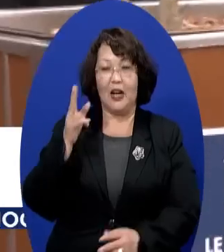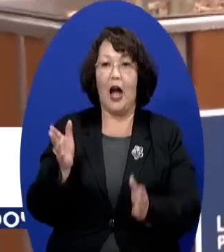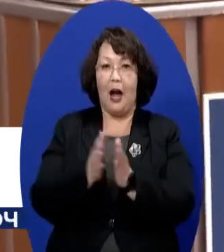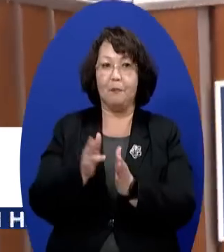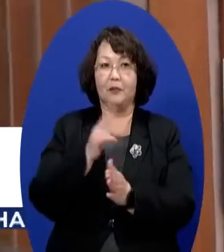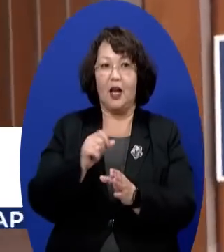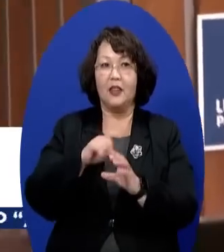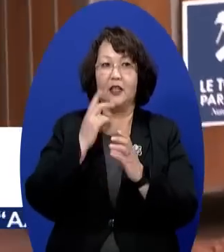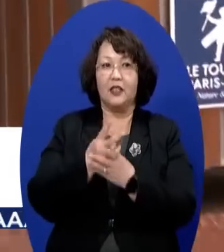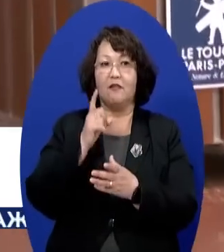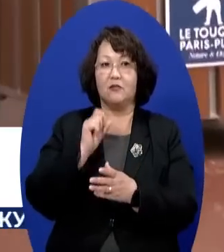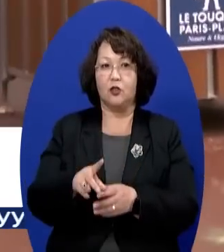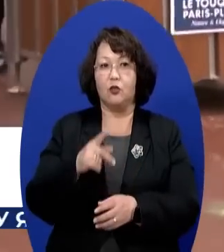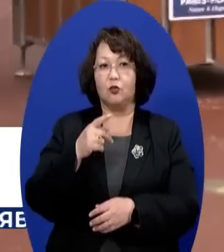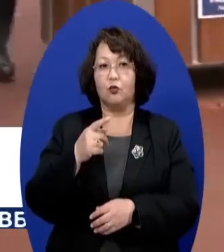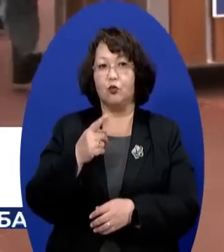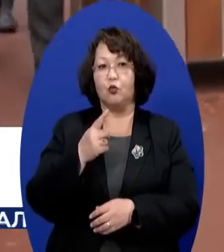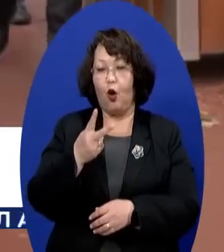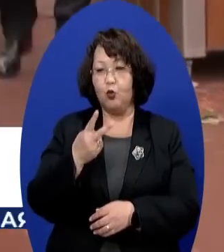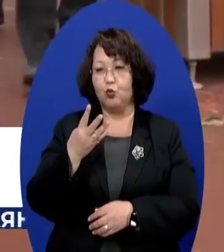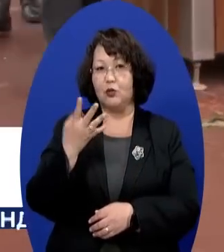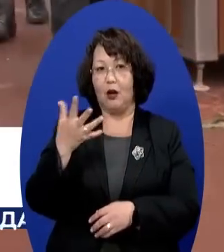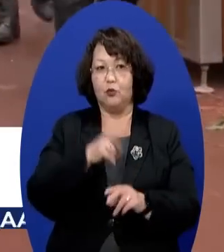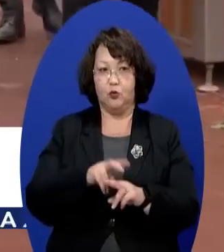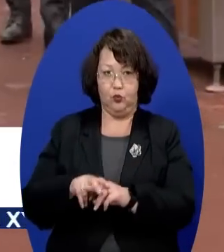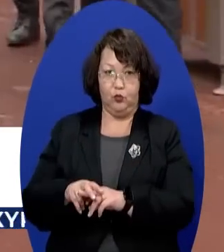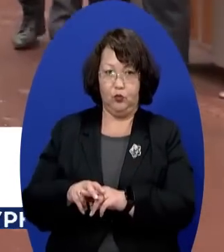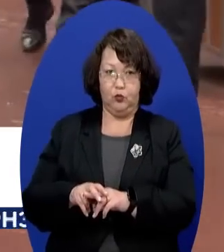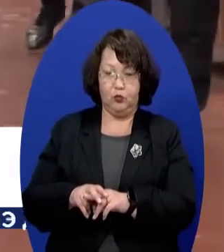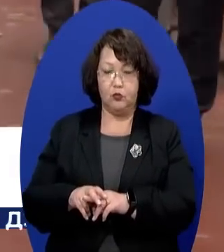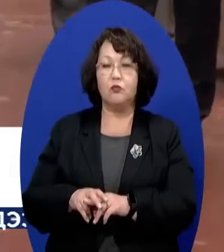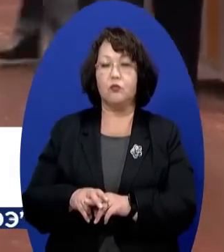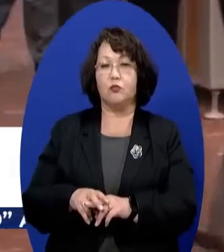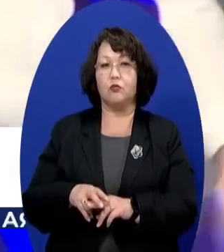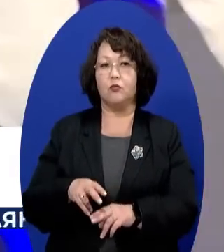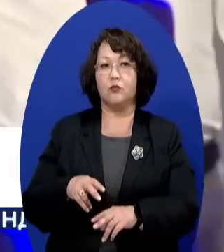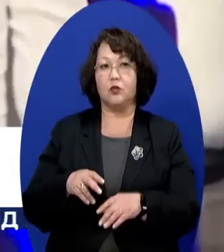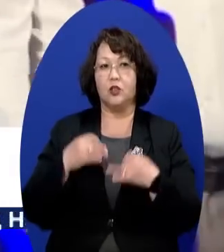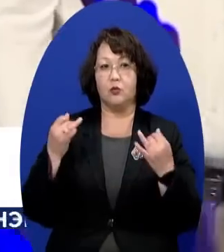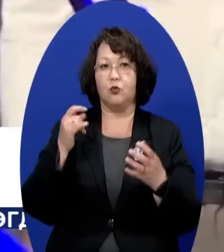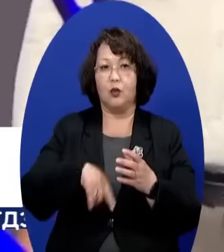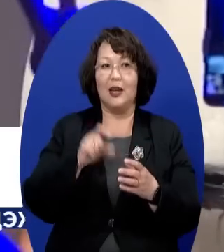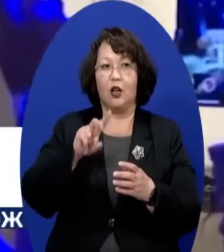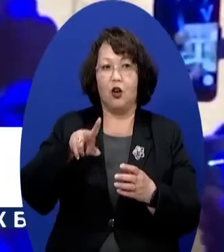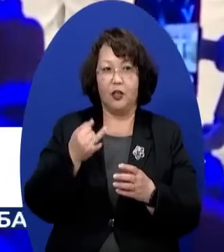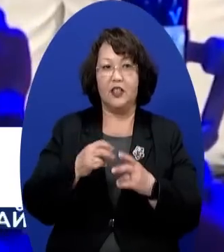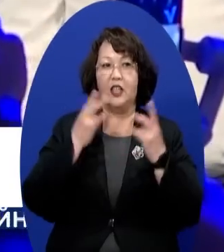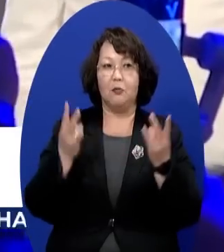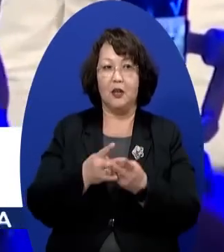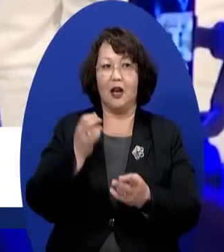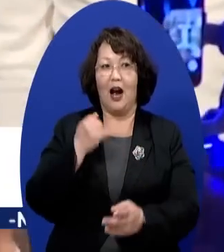100-аад тоогоор цөөн буюу 245 суудл авсан байна. Хэд зүүний үзэлт Жан-Люк Меланшоны тэргүүлдэг эколог нийгмийн ардын шинэ